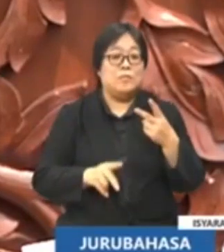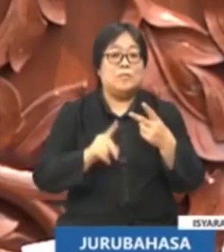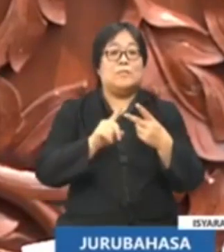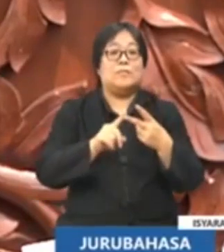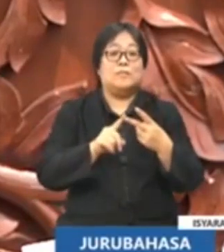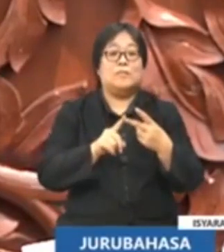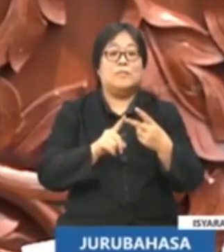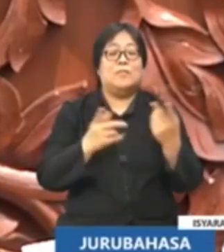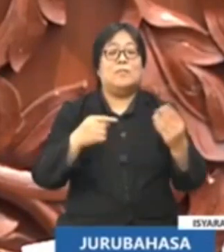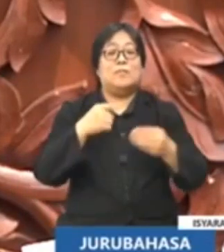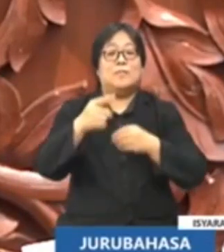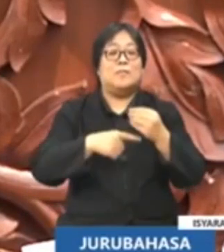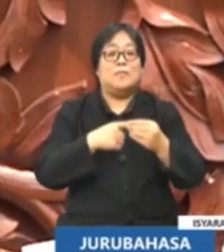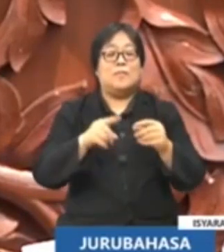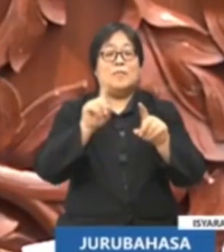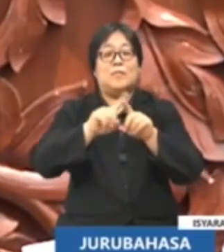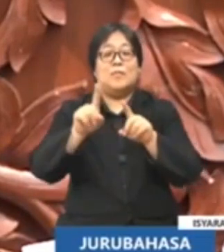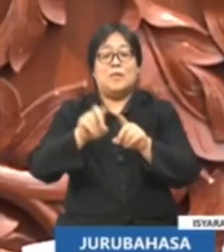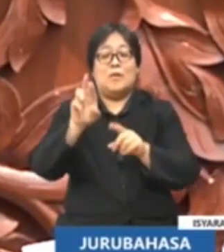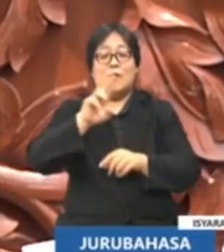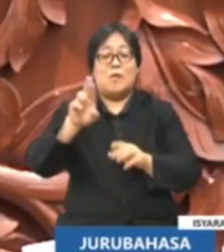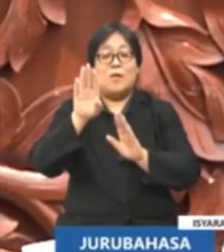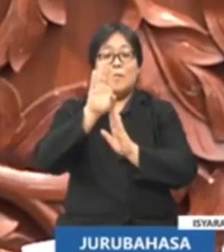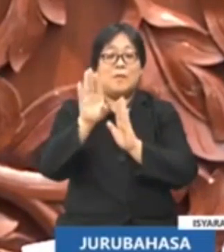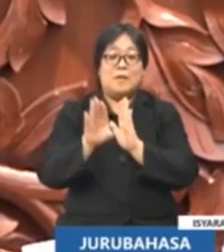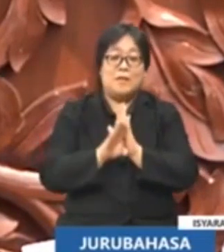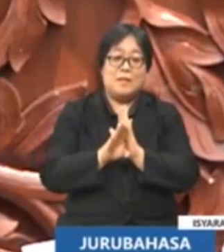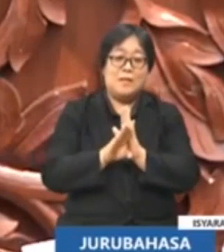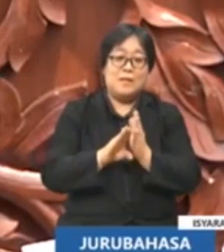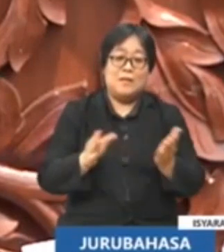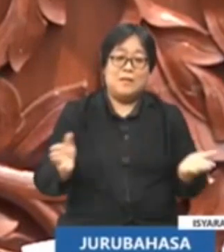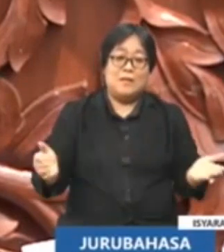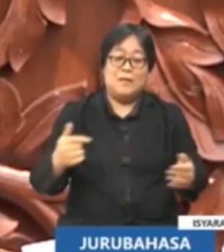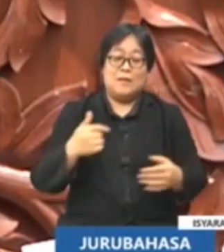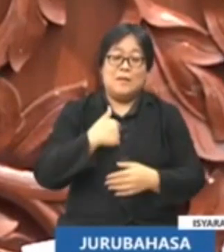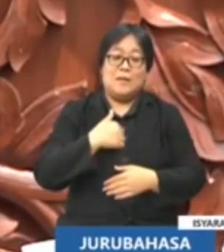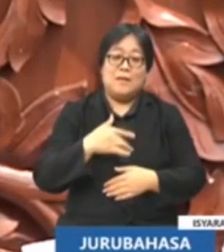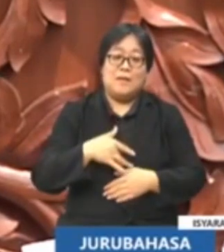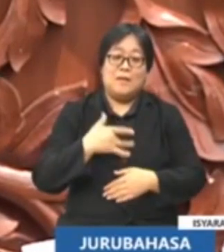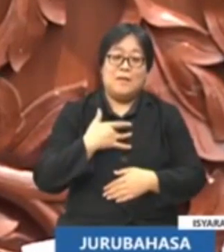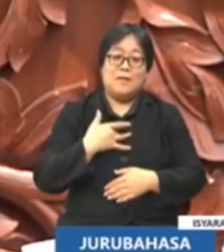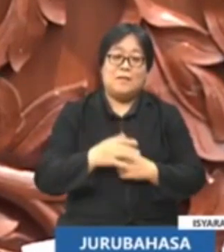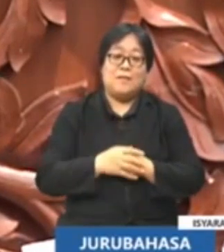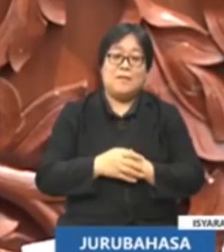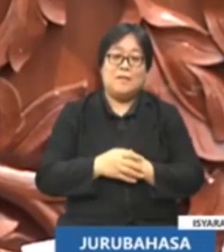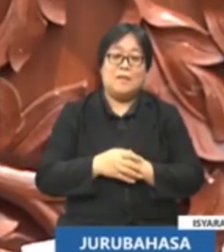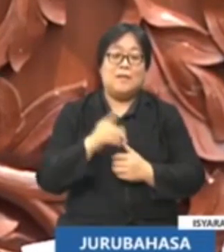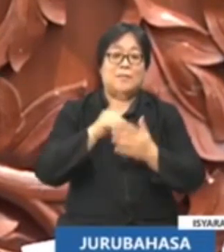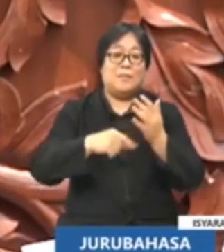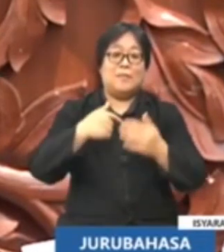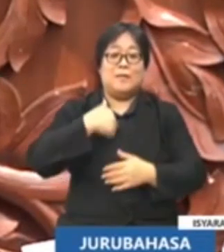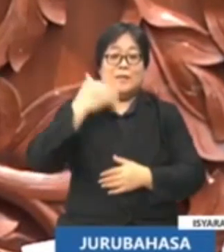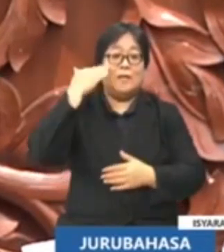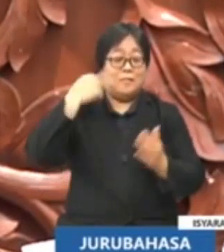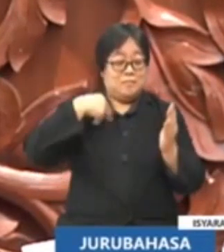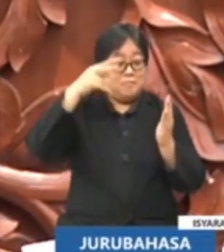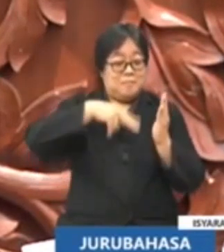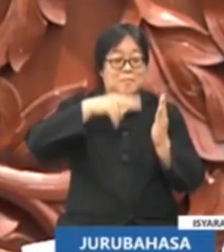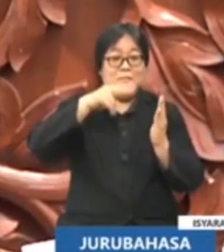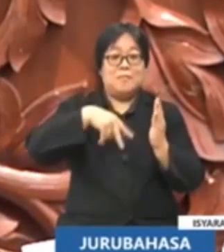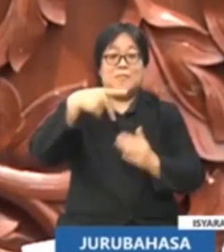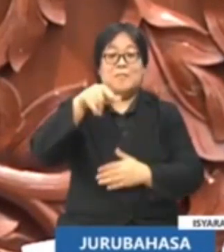nama2 mengenai ratusan Billy untuk Assegaf se di Spanyol ketahuan sayang saya Bajo